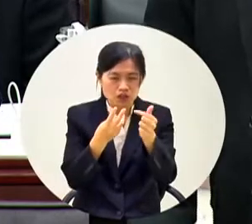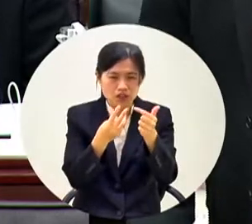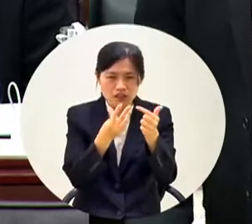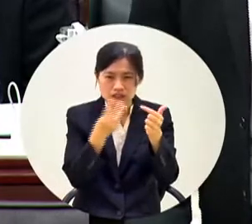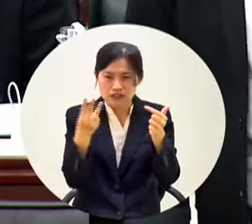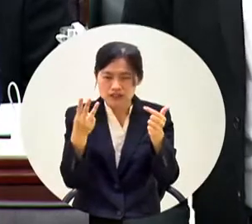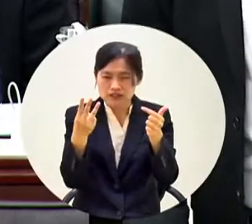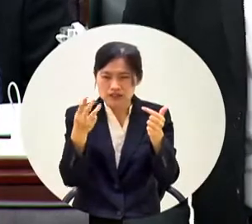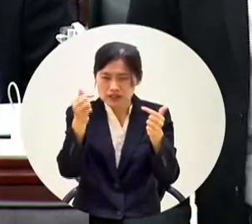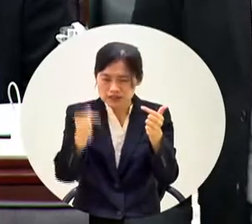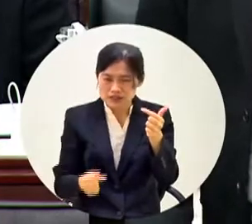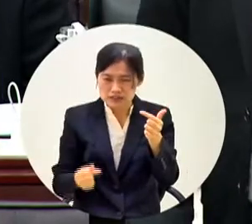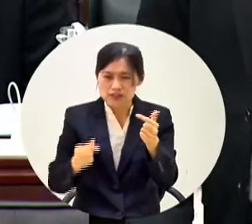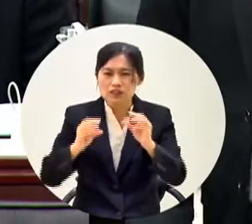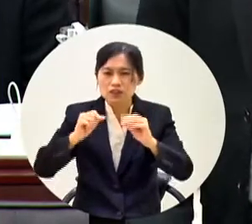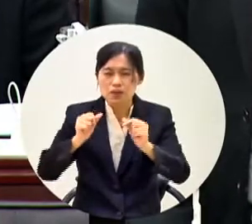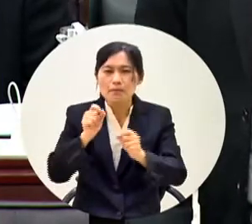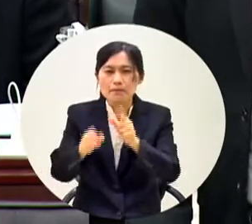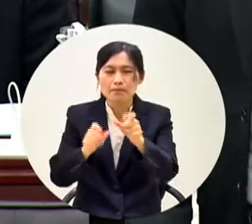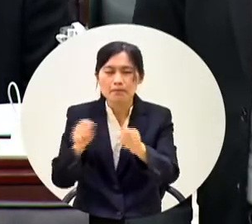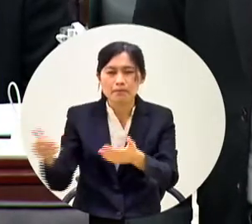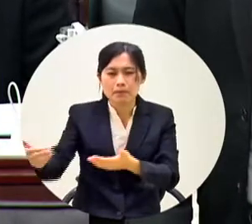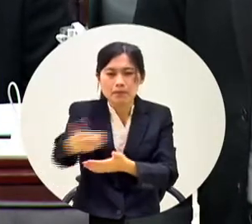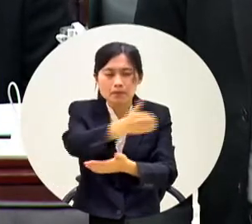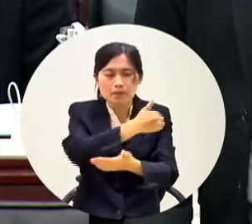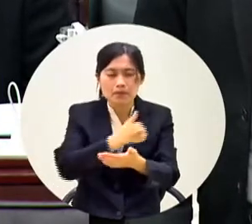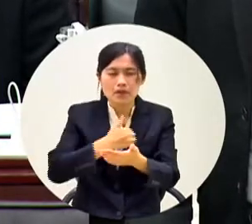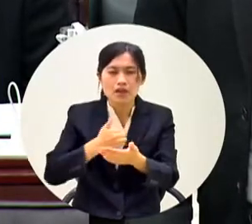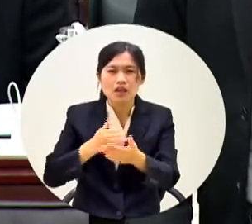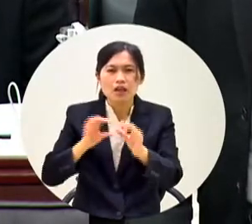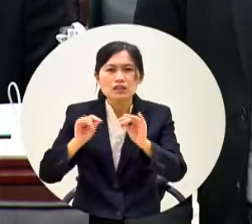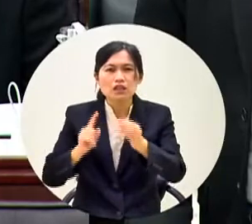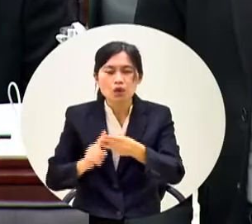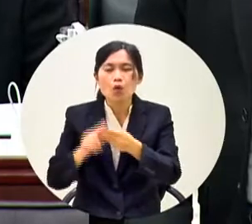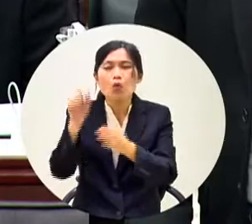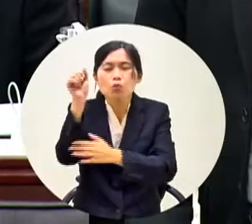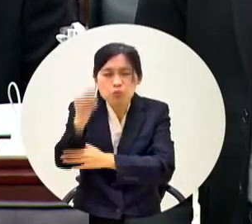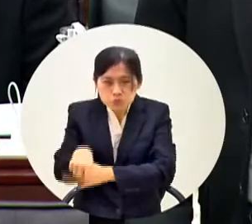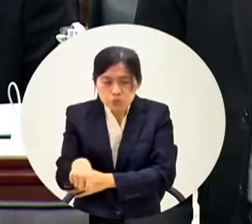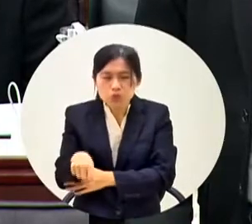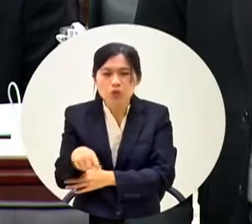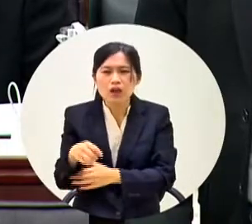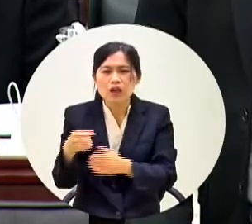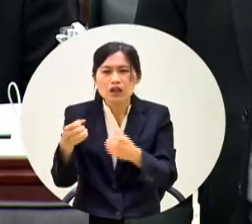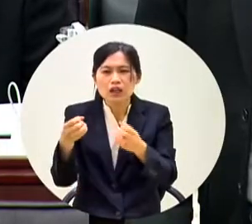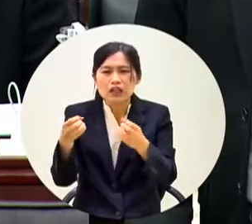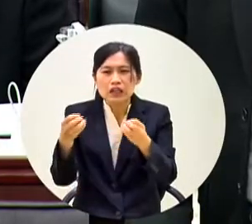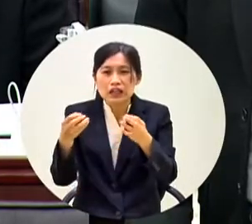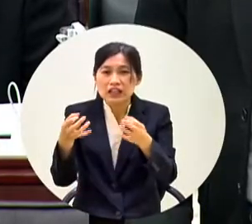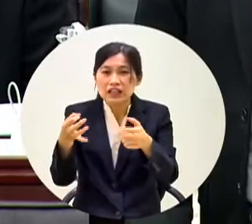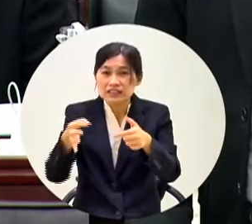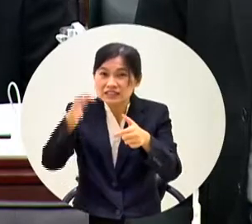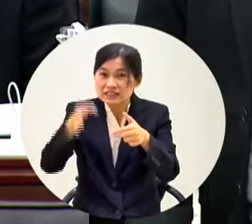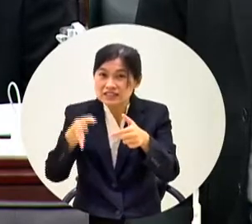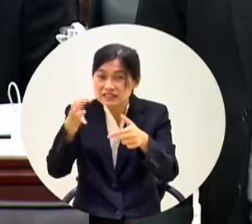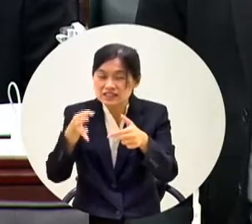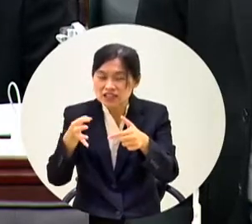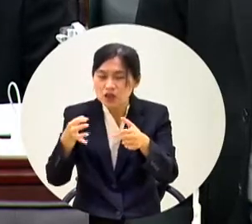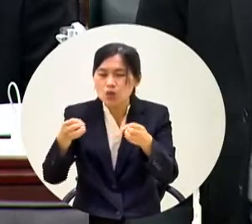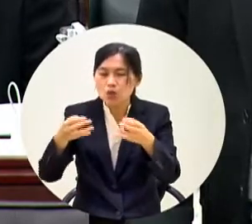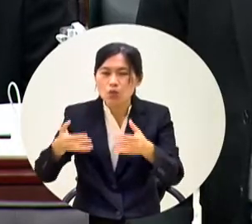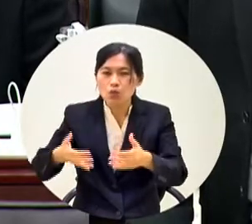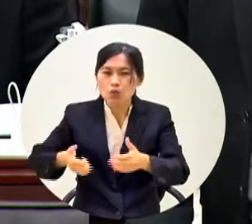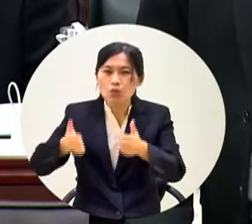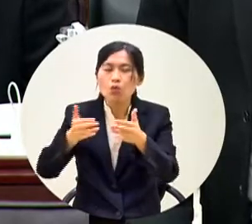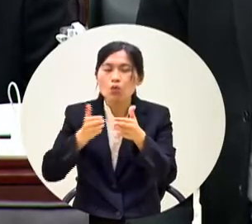吼。啊，这土地取得得爱得地主同意嘛吼，啊，得继续嘛，爱大家讲会好。所以我会分级来